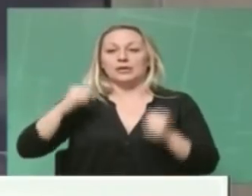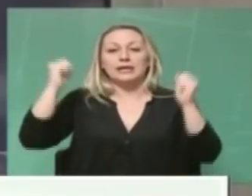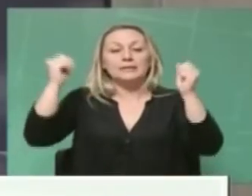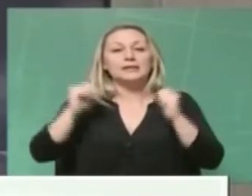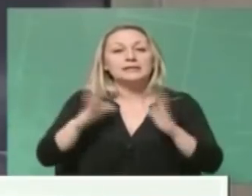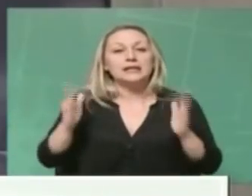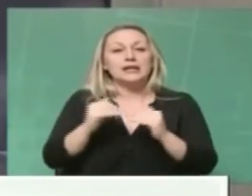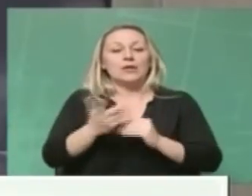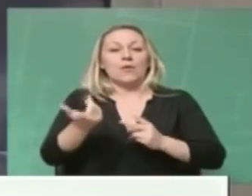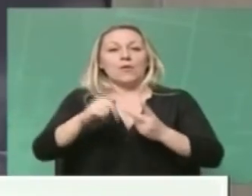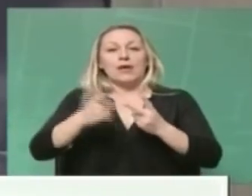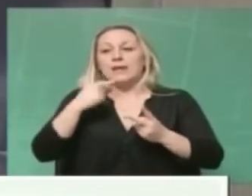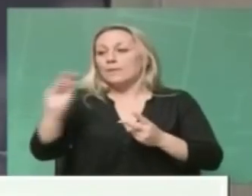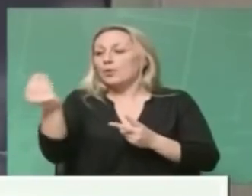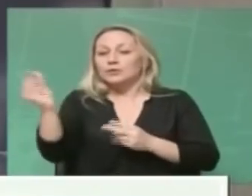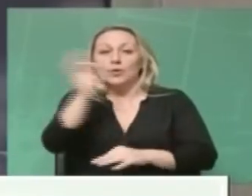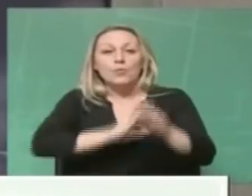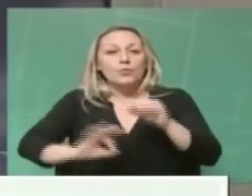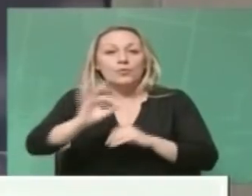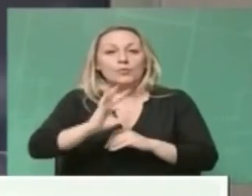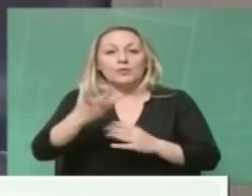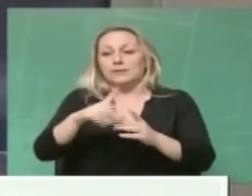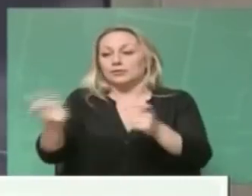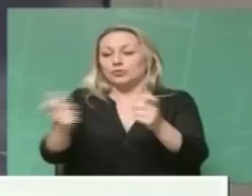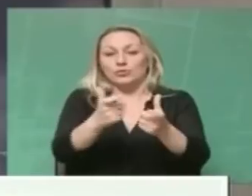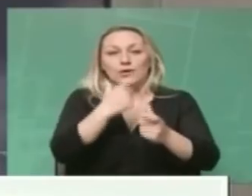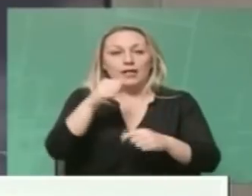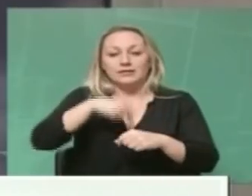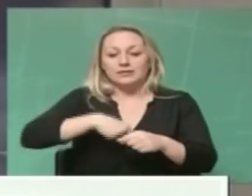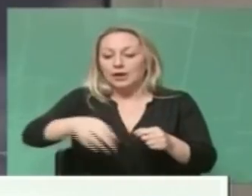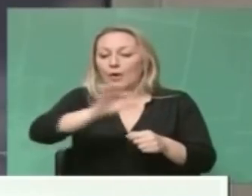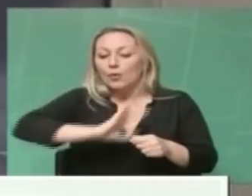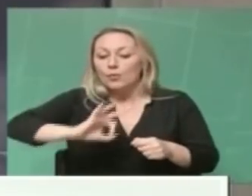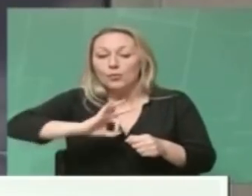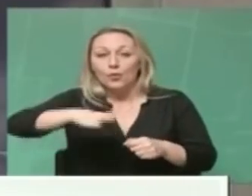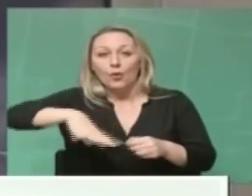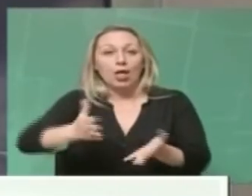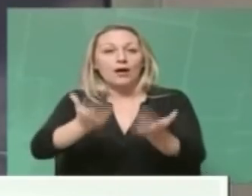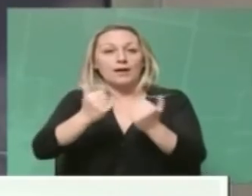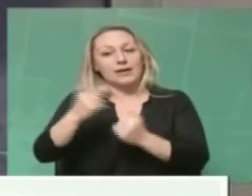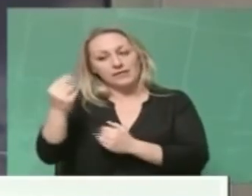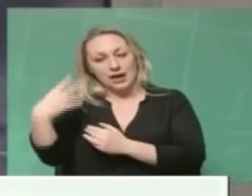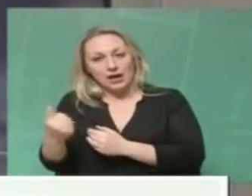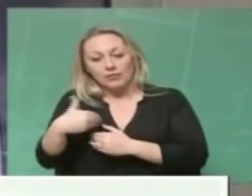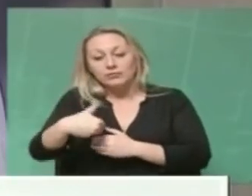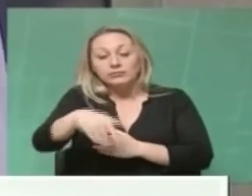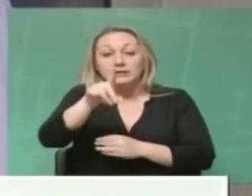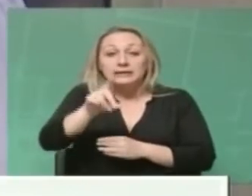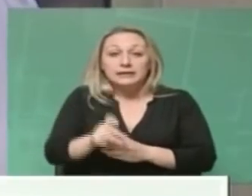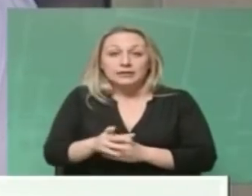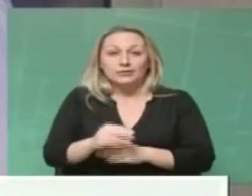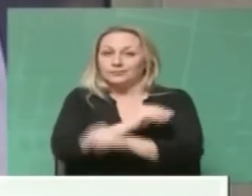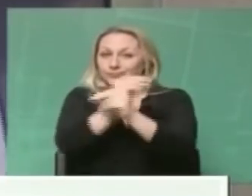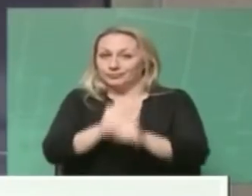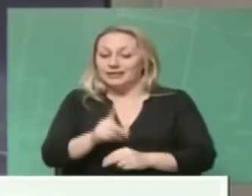χώρους πολιτισμού, είτε για χώρους σχολικούς και άλλων τέτοιων υποδομών. Επομένως, κάπως έτσι